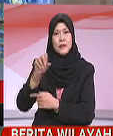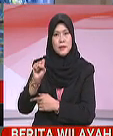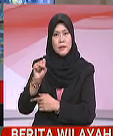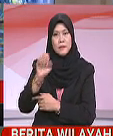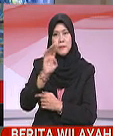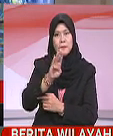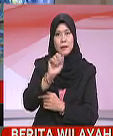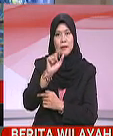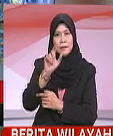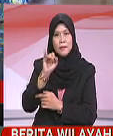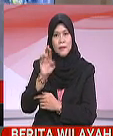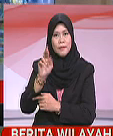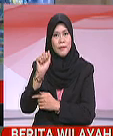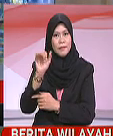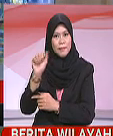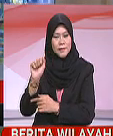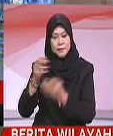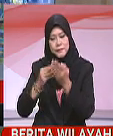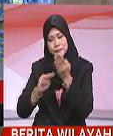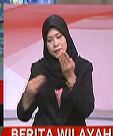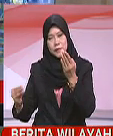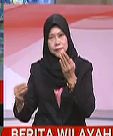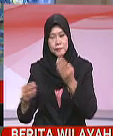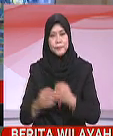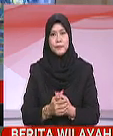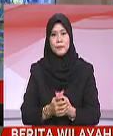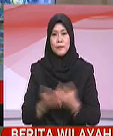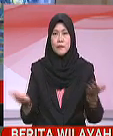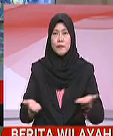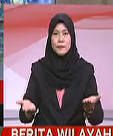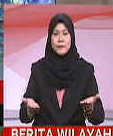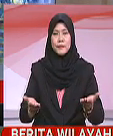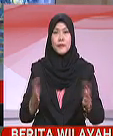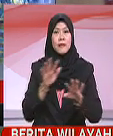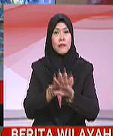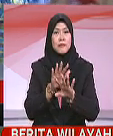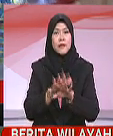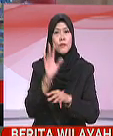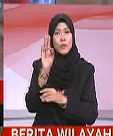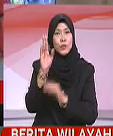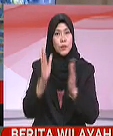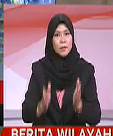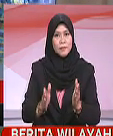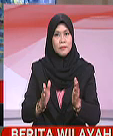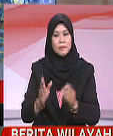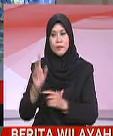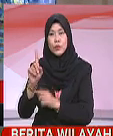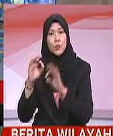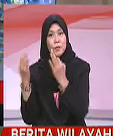Raya Kampung Batu Satu, Kuala Barang Miri. Di sini ditempatkan seramai 7 orang daripada sebuah